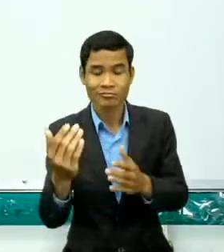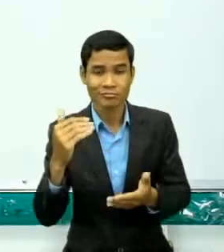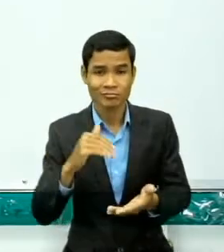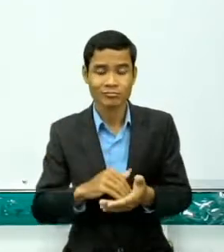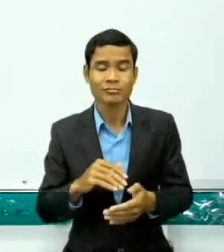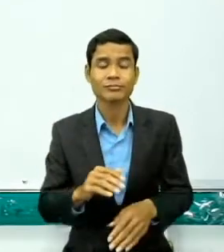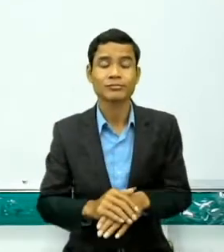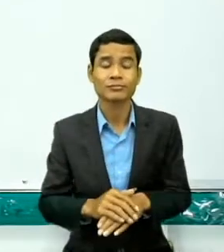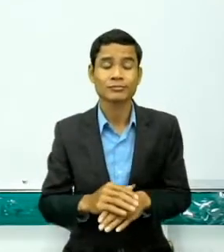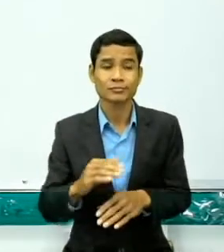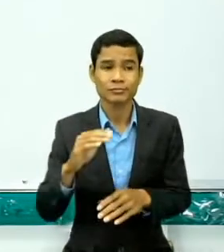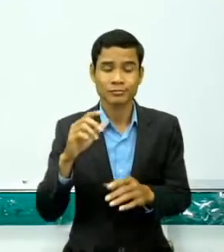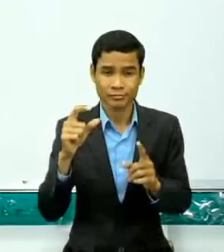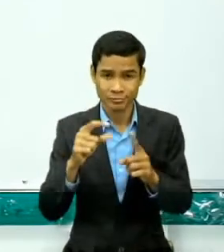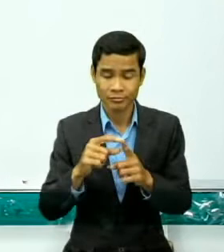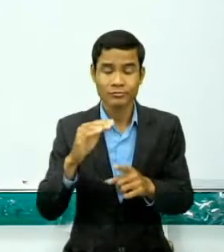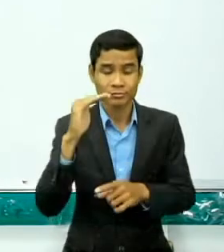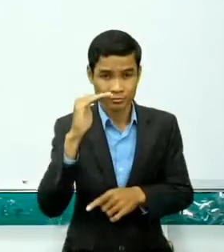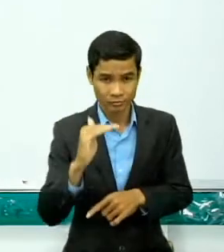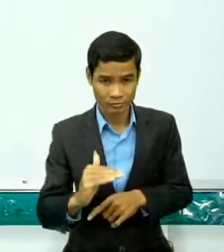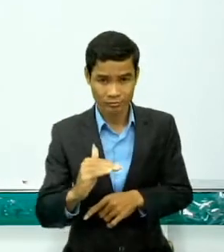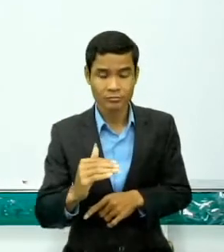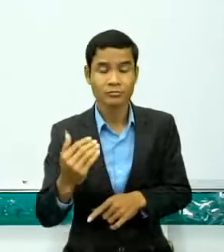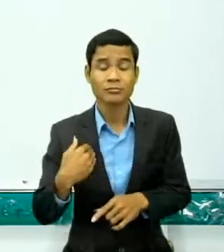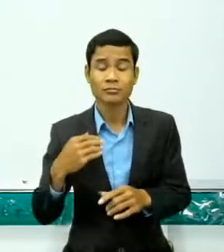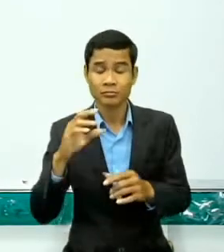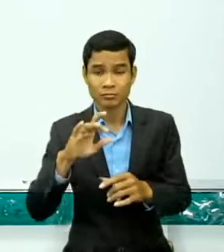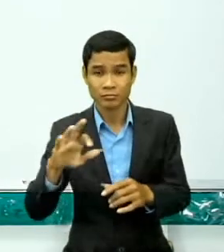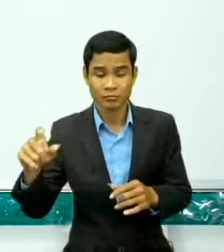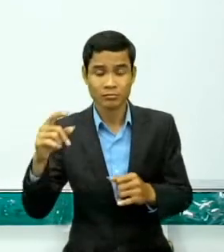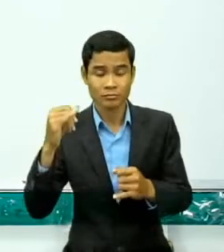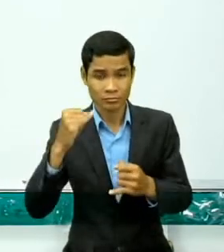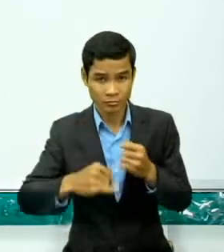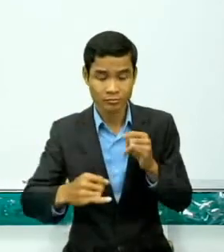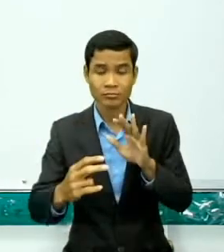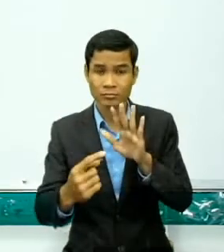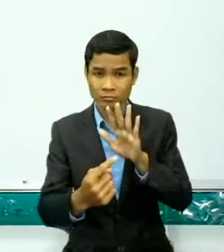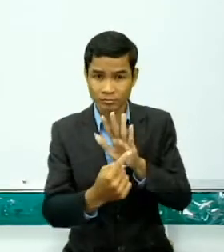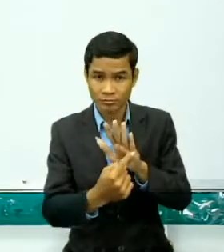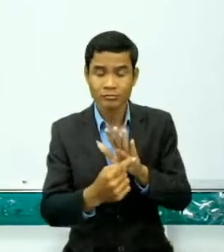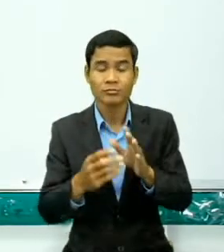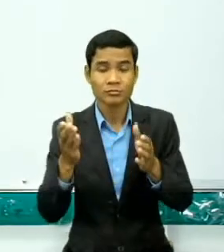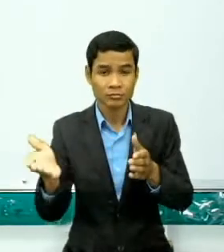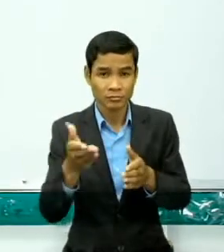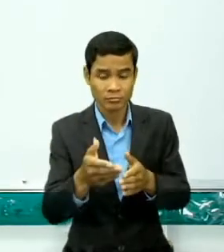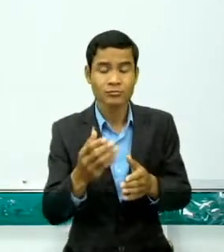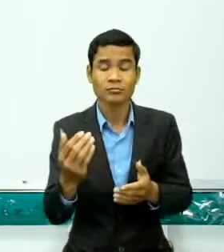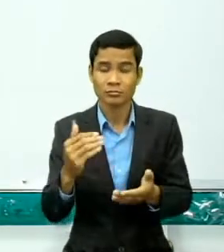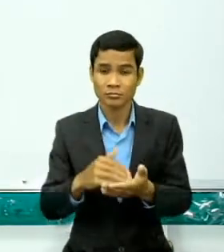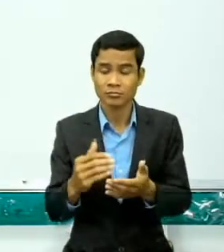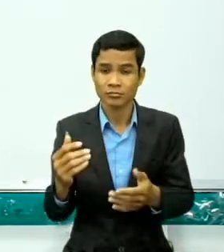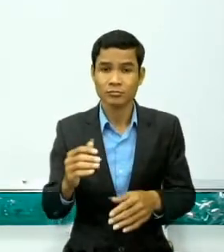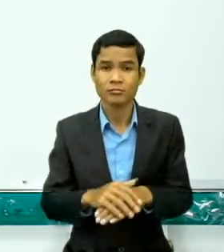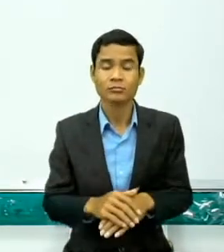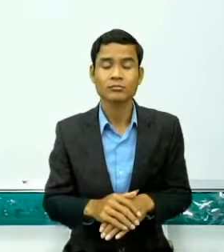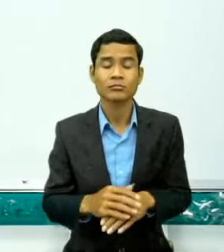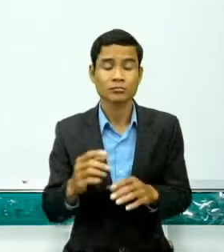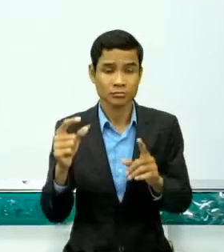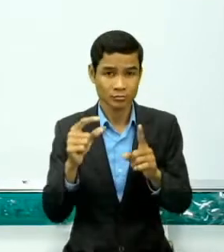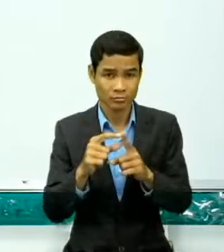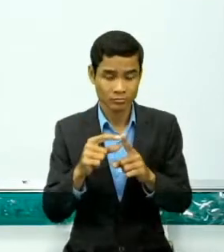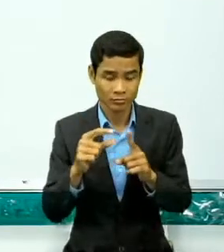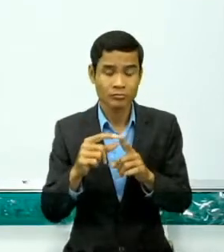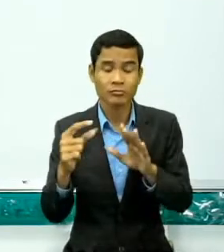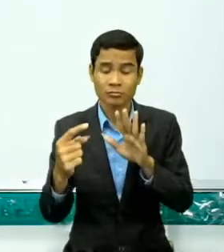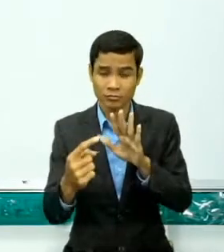តពាកតឿមានសូរចុងអឺកូនកូនចូលរួមបន្លឺសូរជាមួយអ្នកគ្រូចាប់ផ្ដើមពាកតឿមាន